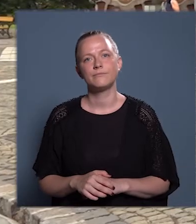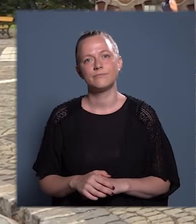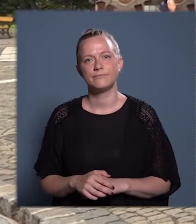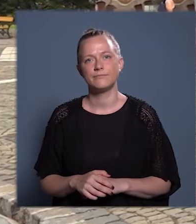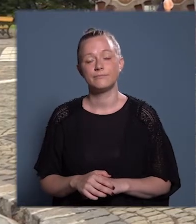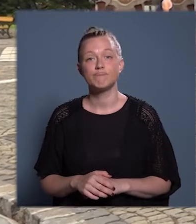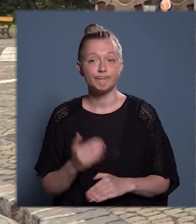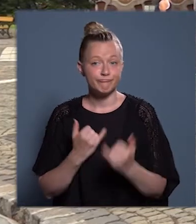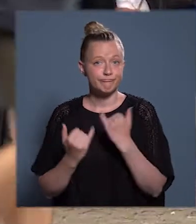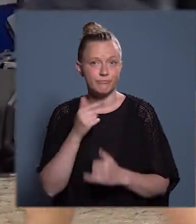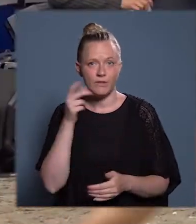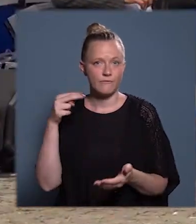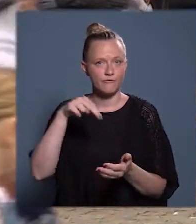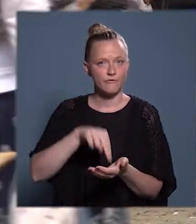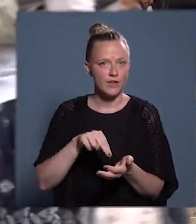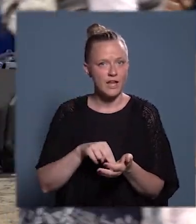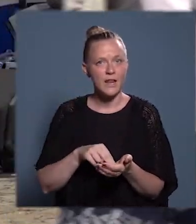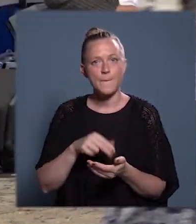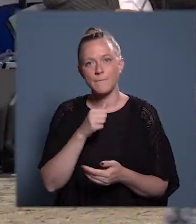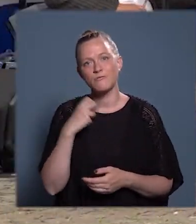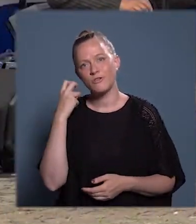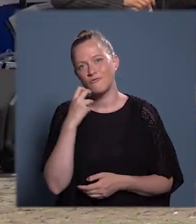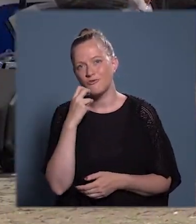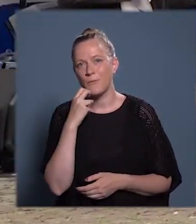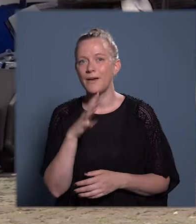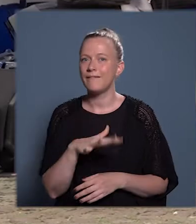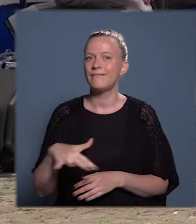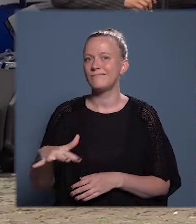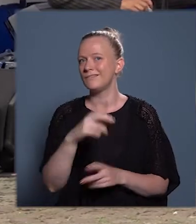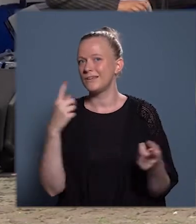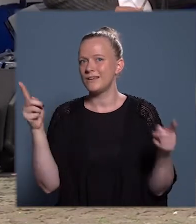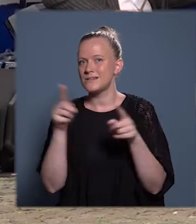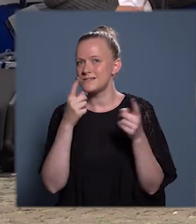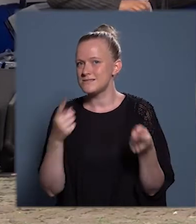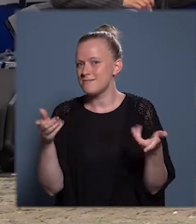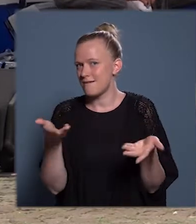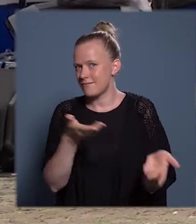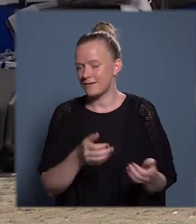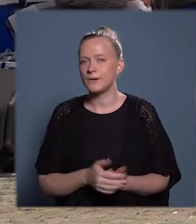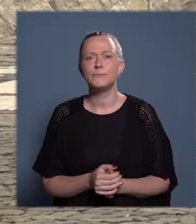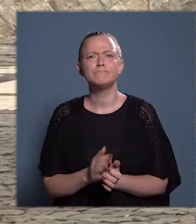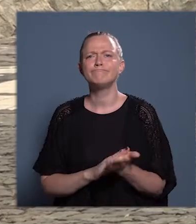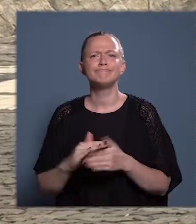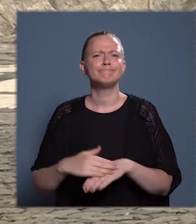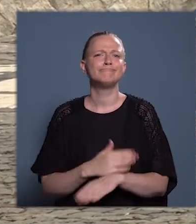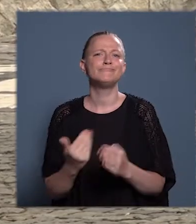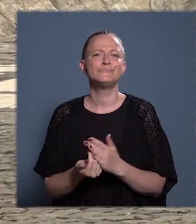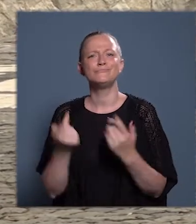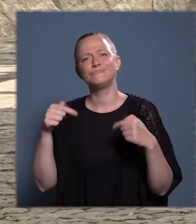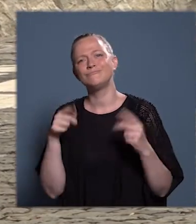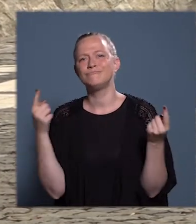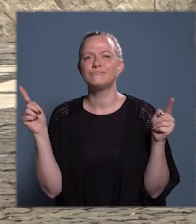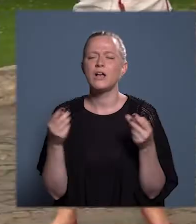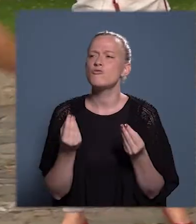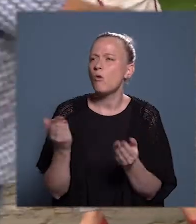Hamarosan fellépnek itt Pest Erzsébeten a Térzene rendezvényen belül. Milyen érzés újból Pest Erzsébeten muzsikálni, hiszen nagyon sok alkalommal voltak